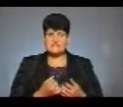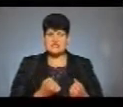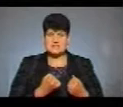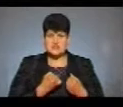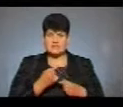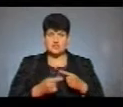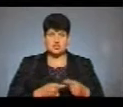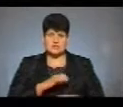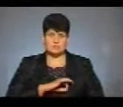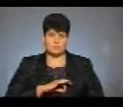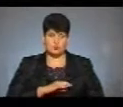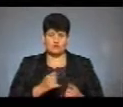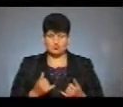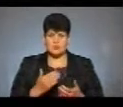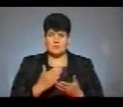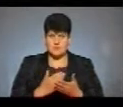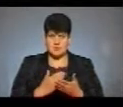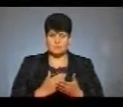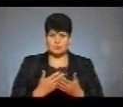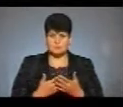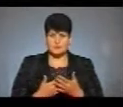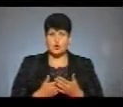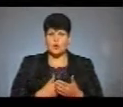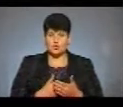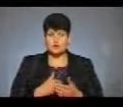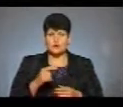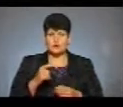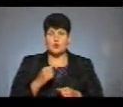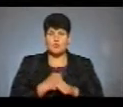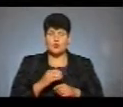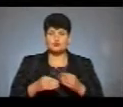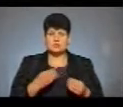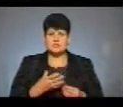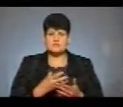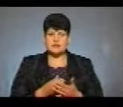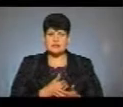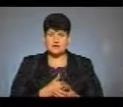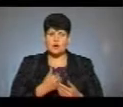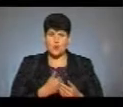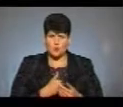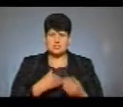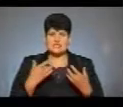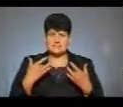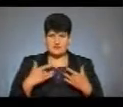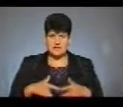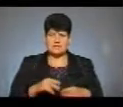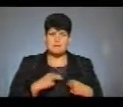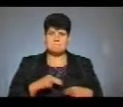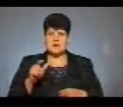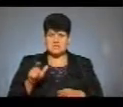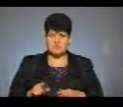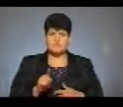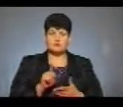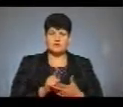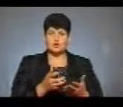профспілку. От сьогодні ми маємо, якщо сьогодні хочуть людину, роботодавець своєї ініціативи, хоче звільнити працівника, він повинен